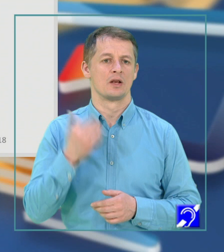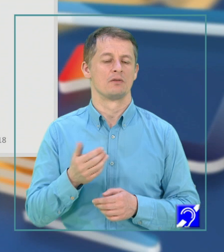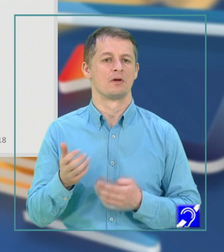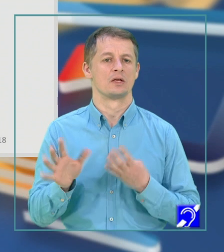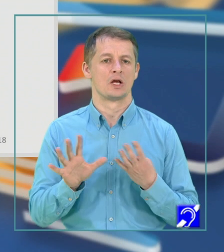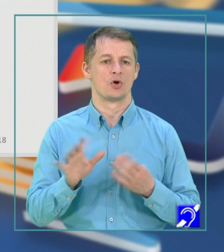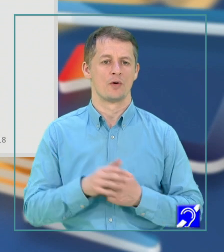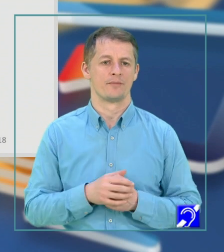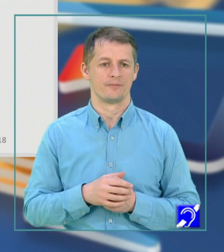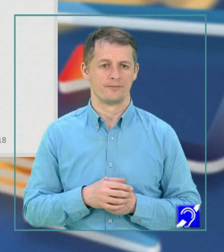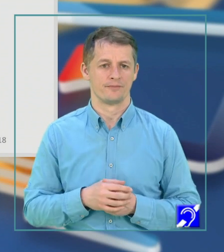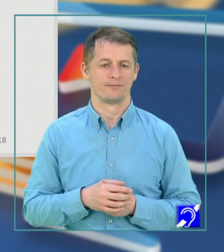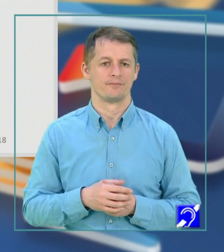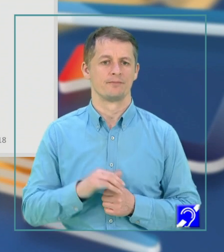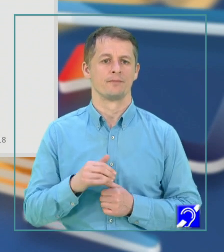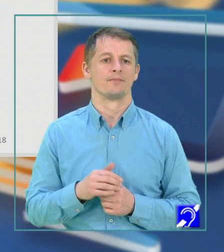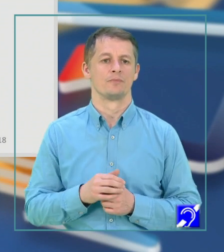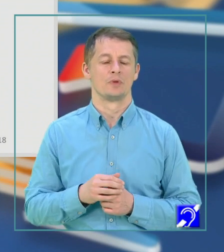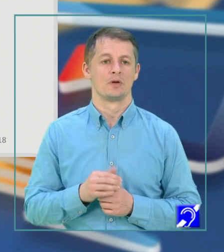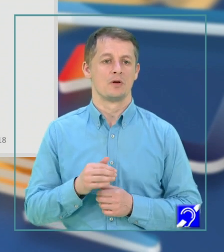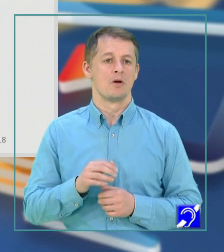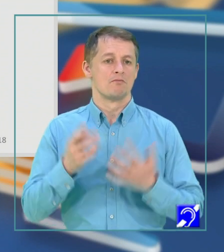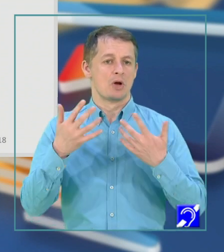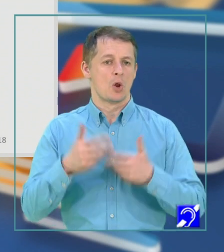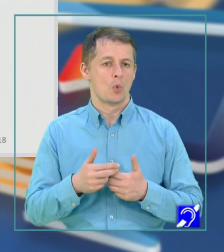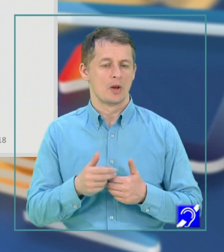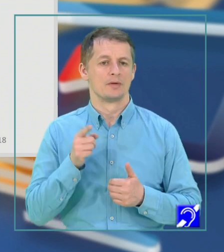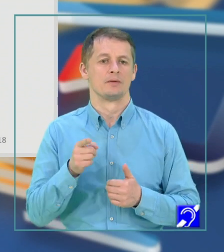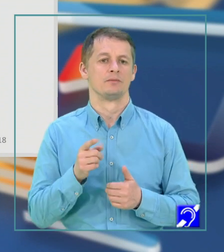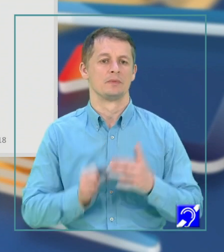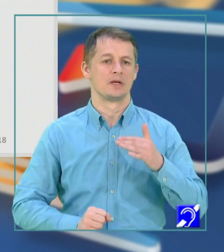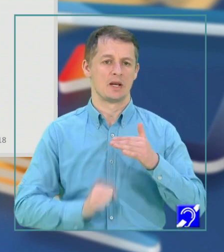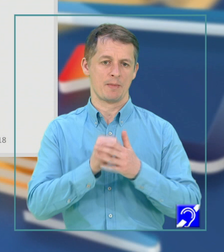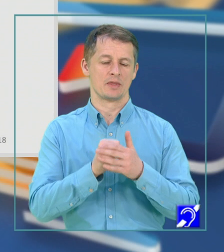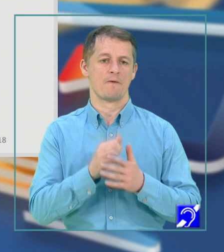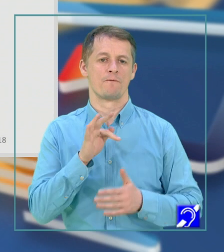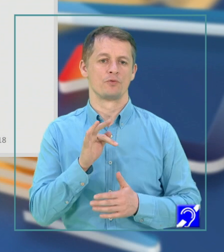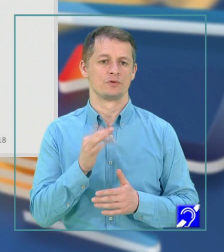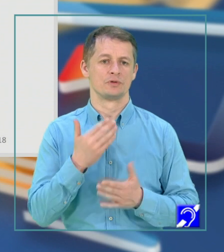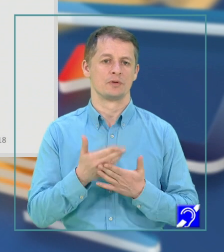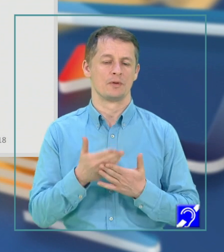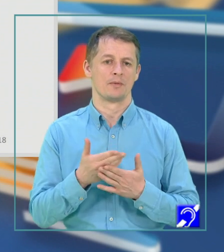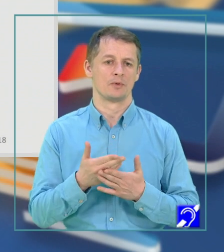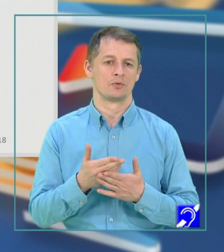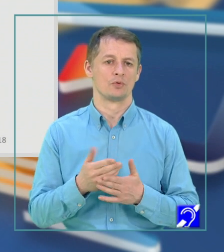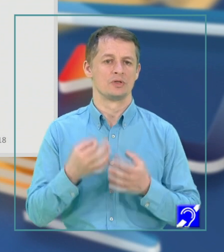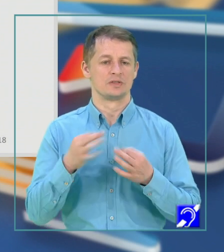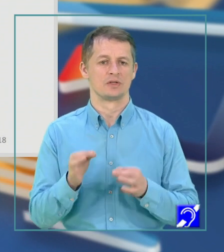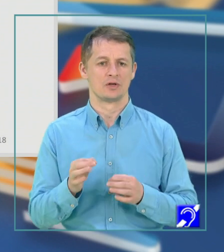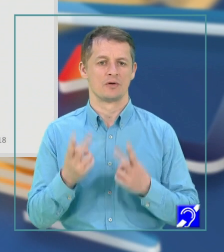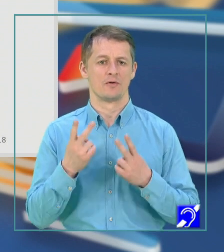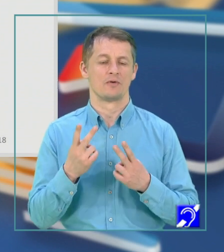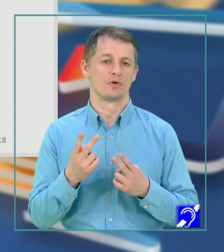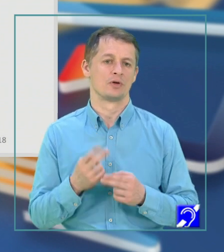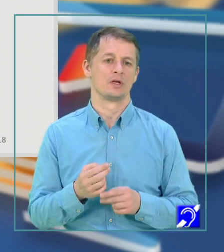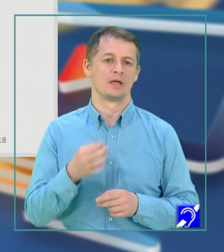codomeniu, atunci funcția este surjectivă. Am calculat așadar limita funcției pentru x tinzând la minus 10 cu valori x